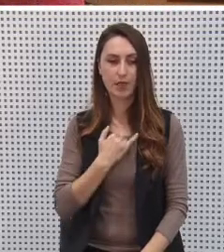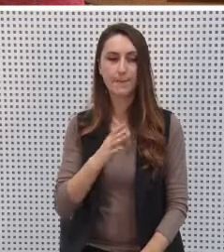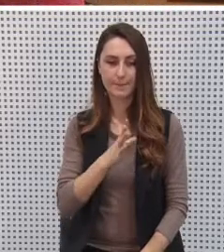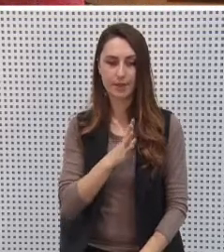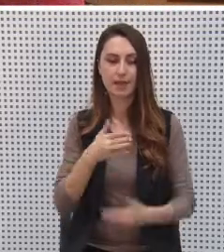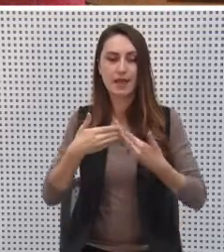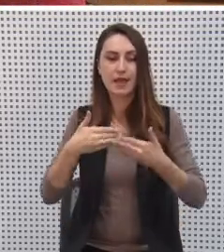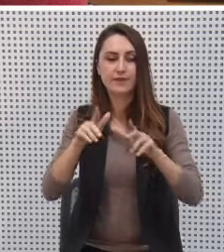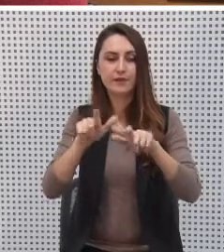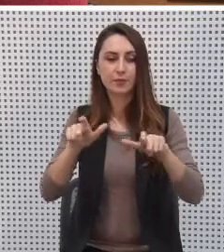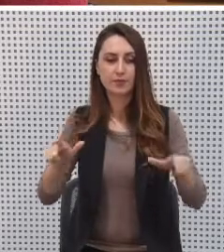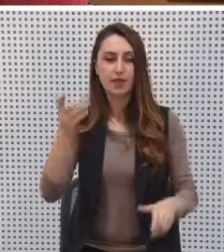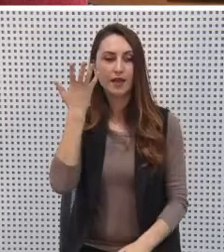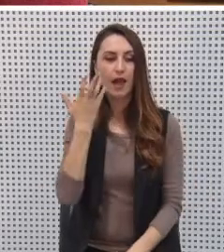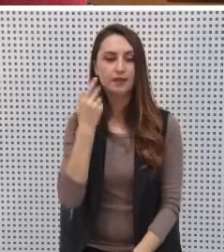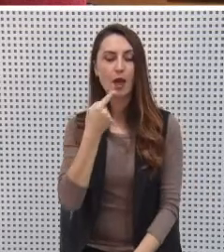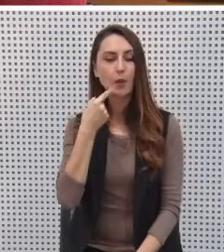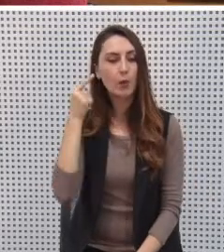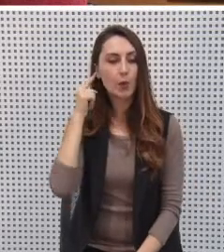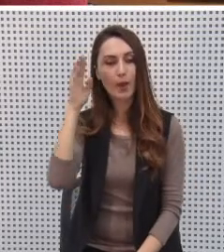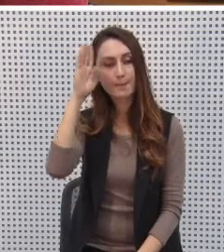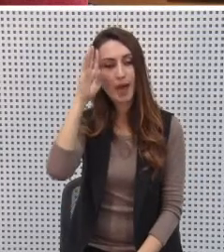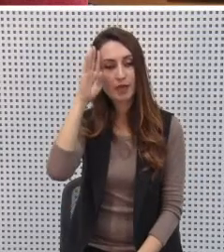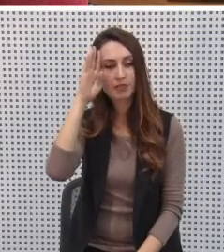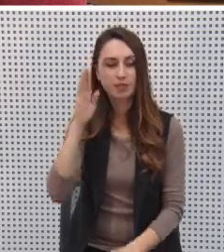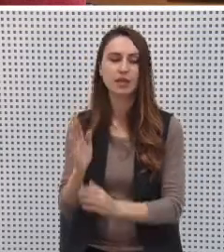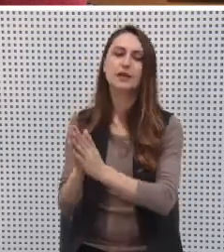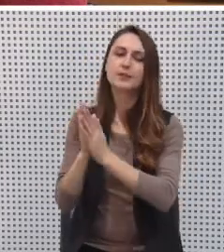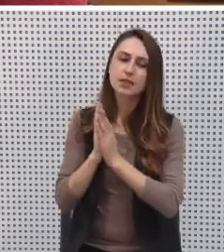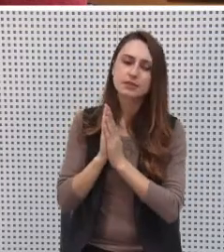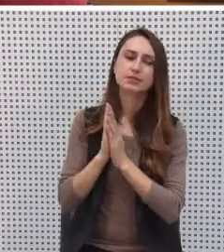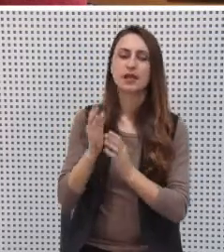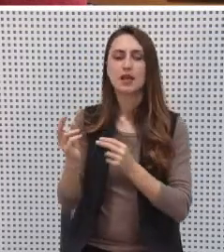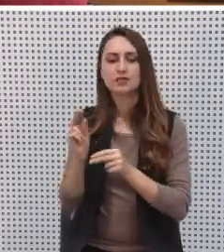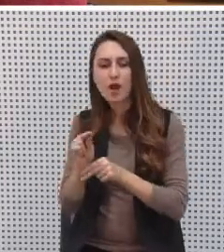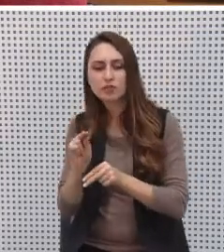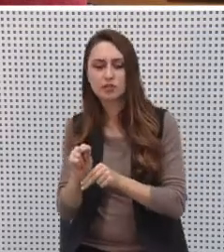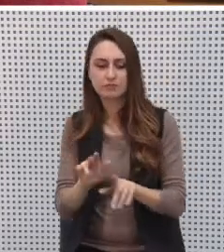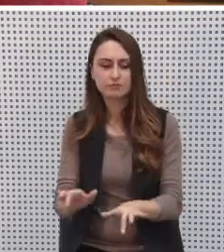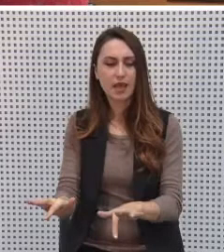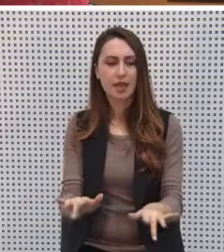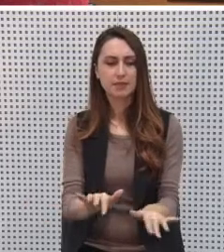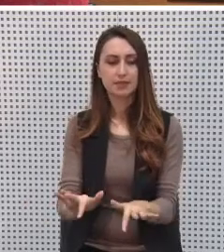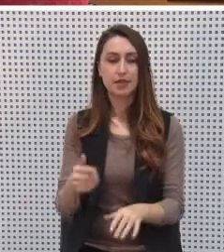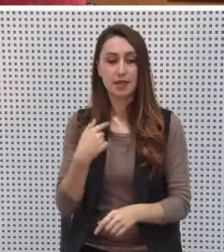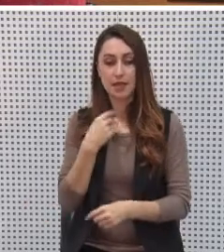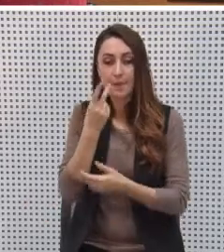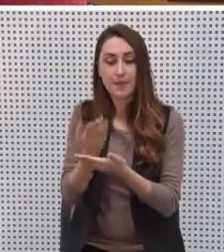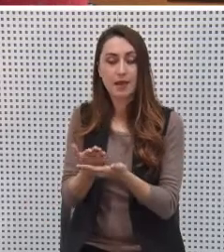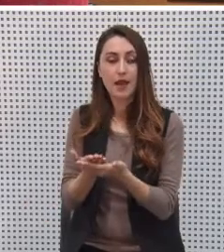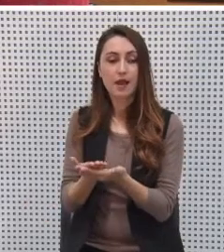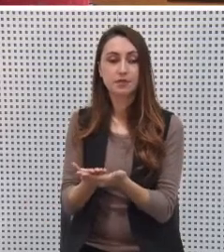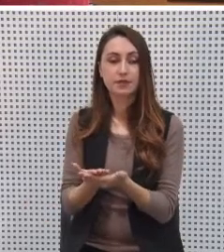У меня даже были выпуски, когда глухой мальчик, он меня просил, научи играть на пианино. И я